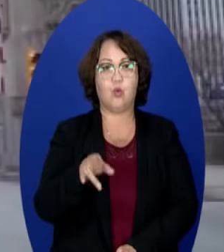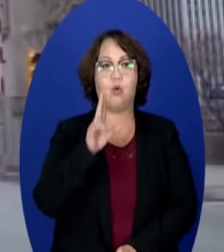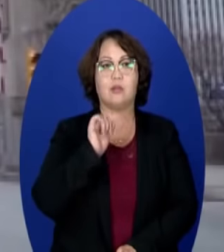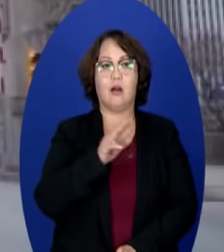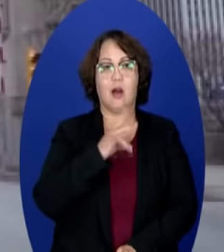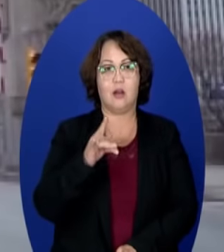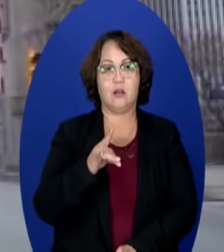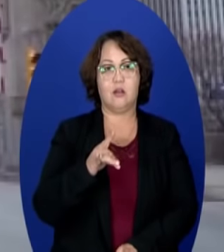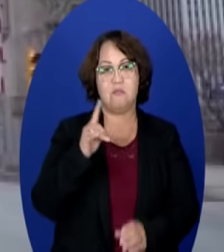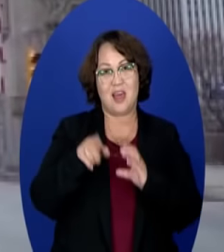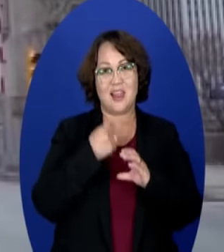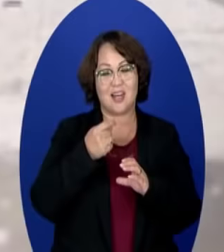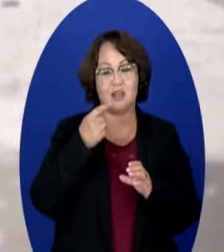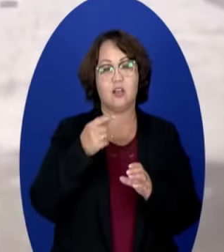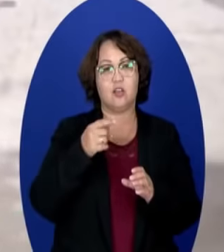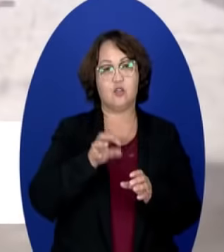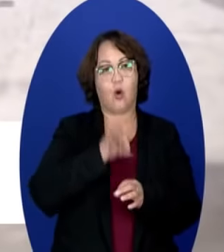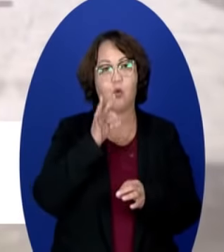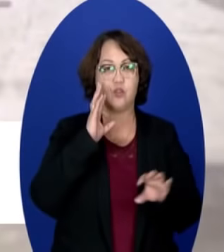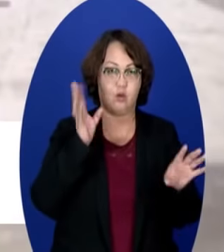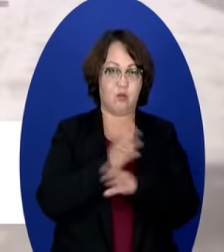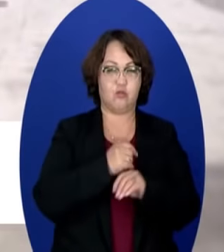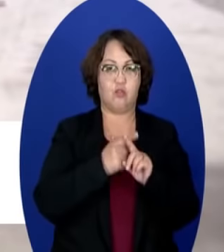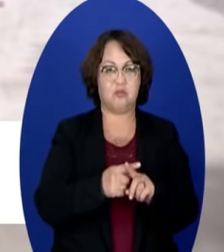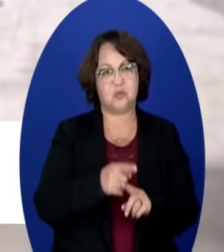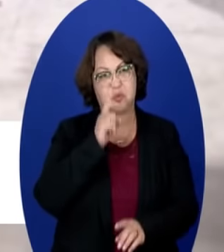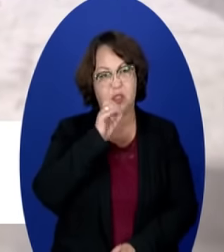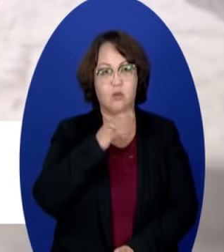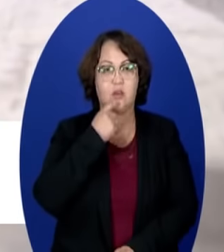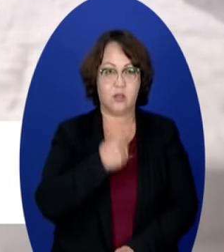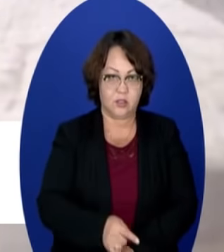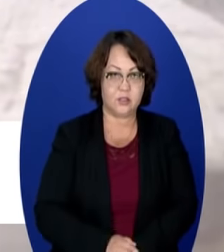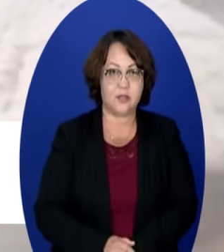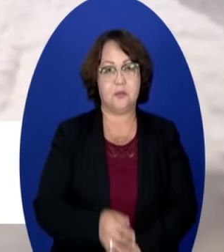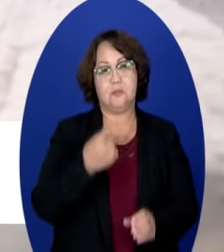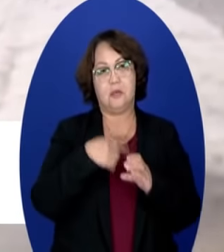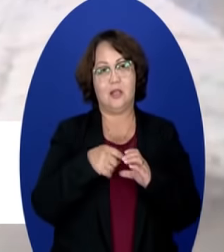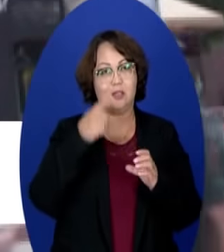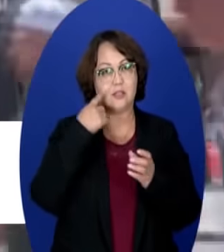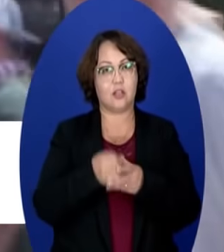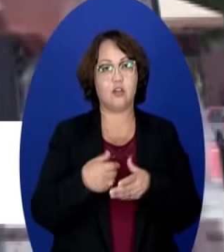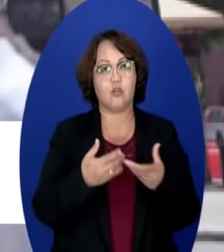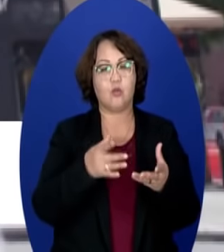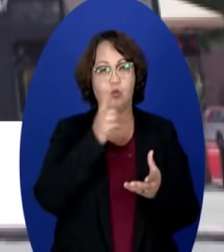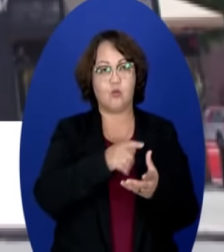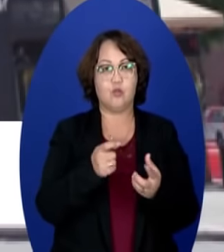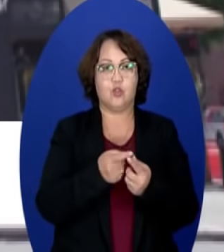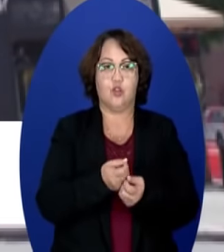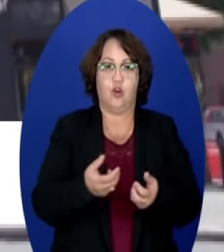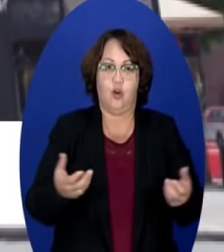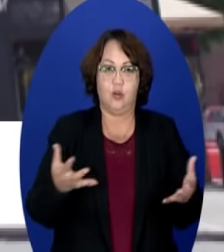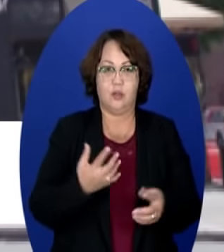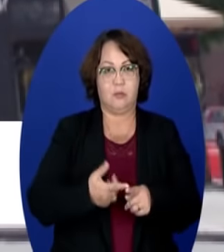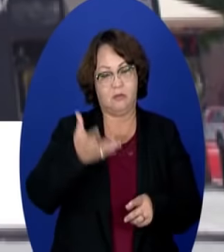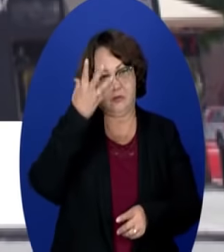илэрхийллээ. Тэрээр өчигдөр COVID-19-ийн нөхцөл байдалтай холбоотойгоор шуудангаар саналаа өгөх хүмүүсийн тоо нэмэгдэж болзошгүй сэтгэл зовниж